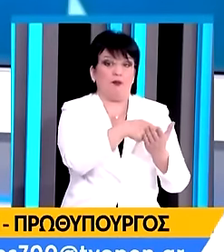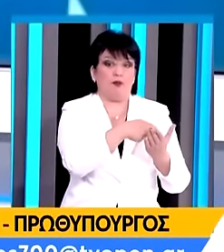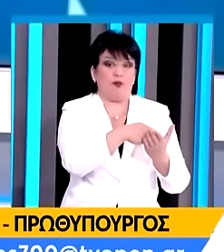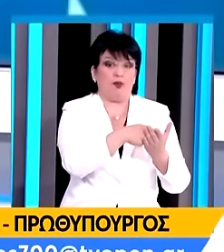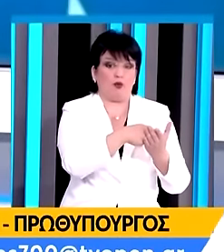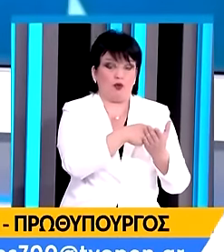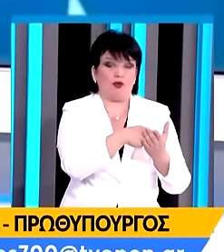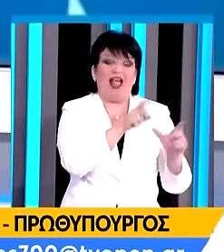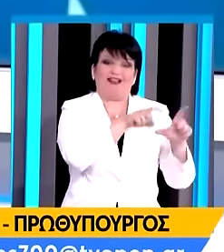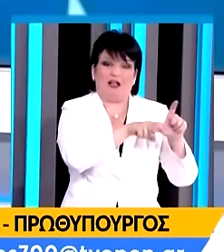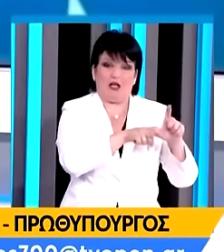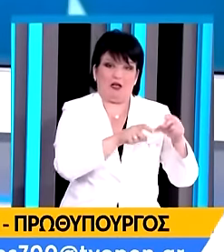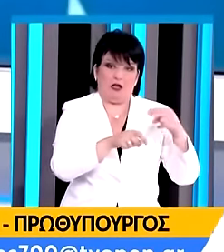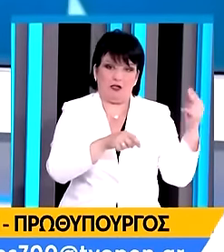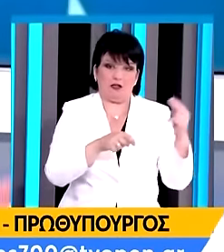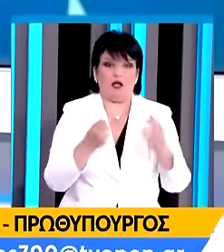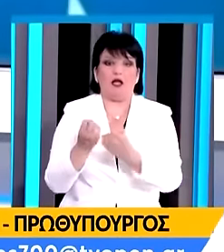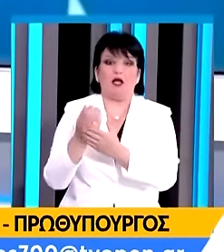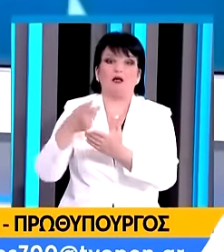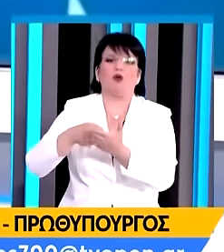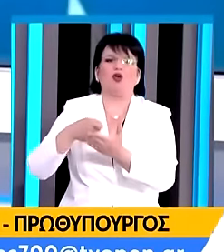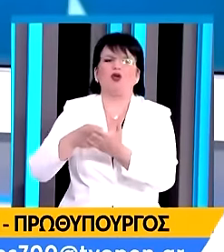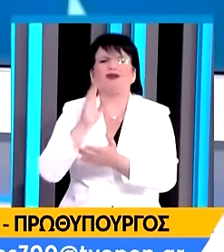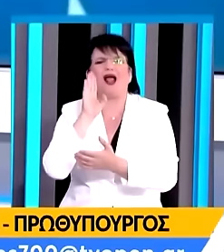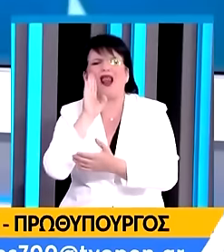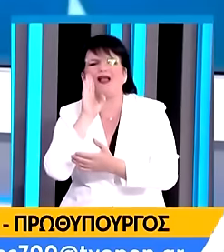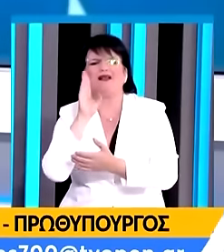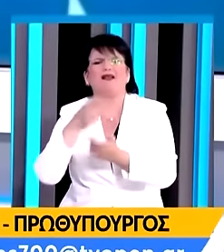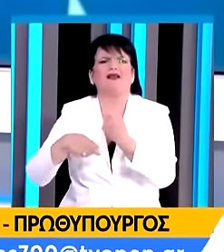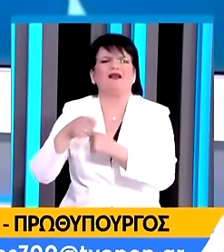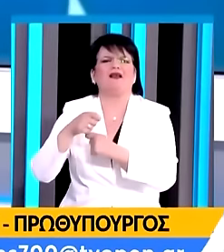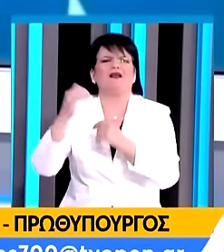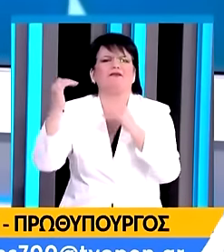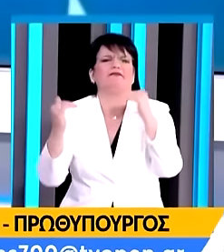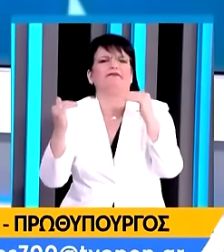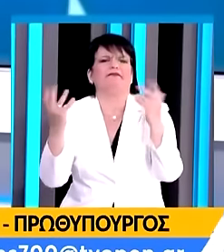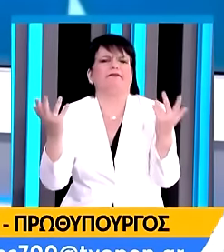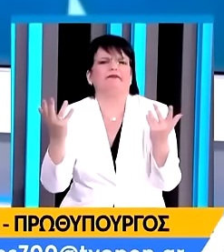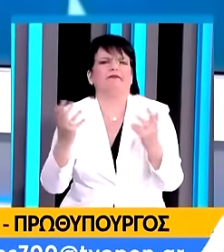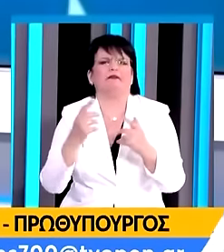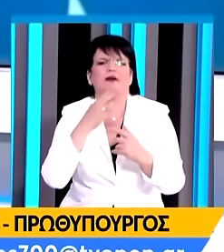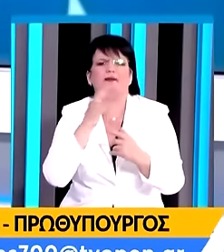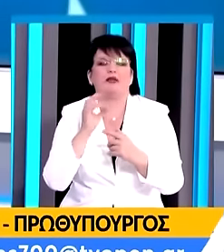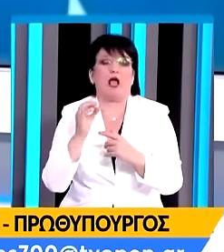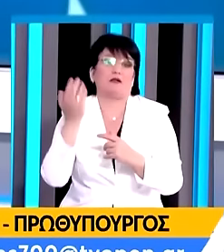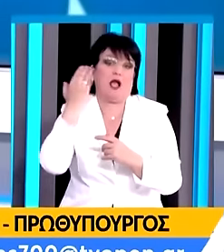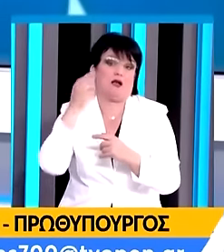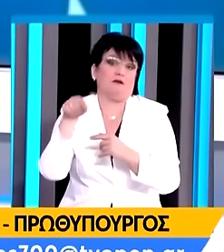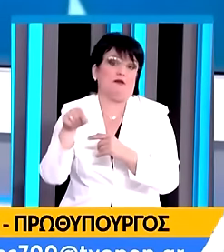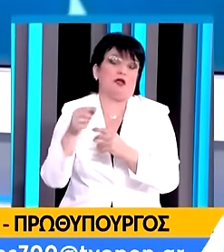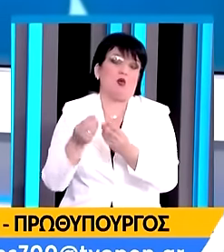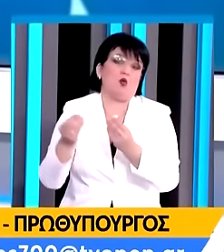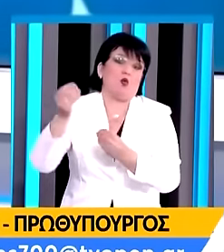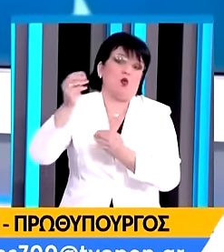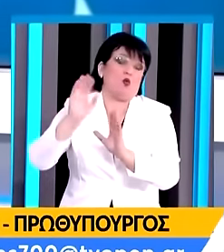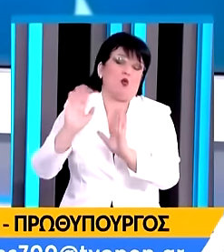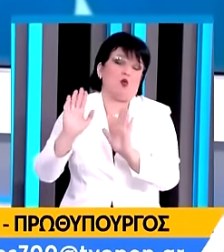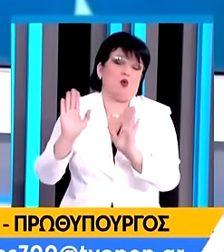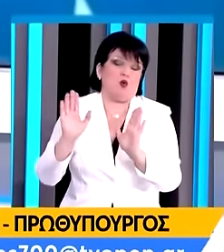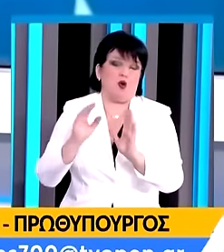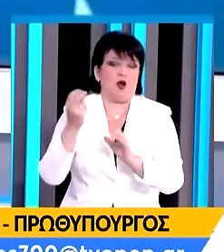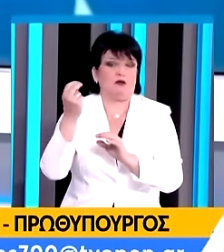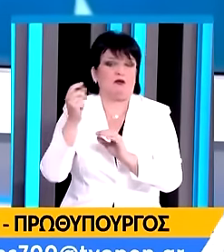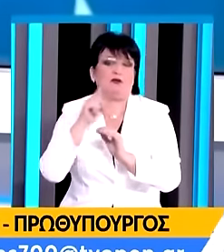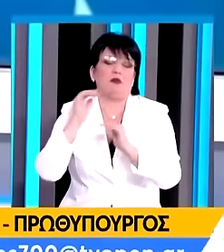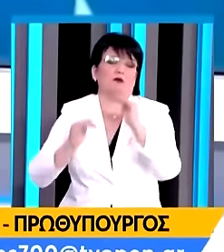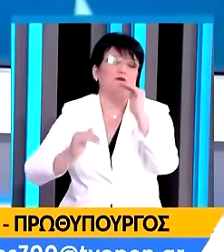πολυεθνικών εταιριών και των προϊόντων της λαϊκής, ας πούμε, που τα προϊόντα, άμα δείτε εκεί, δεν είμαστε ακριβότεροι από την Ευρώπη. Και αυτά είναι και τιμές οι οποίες